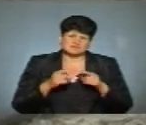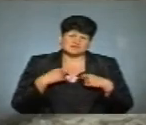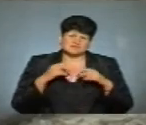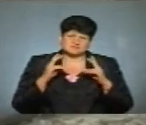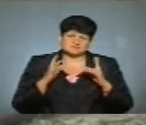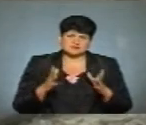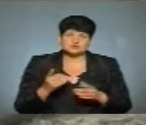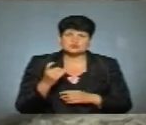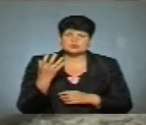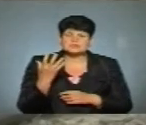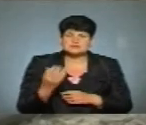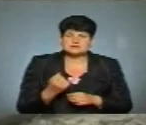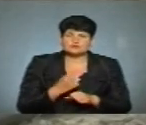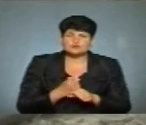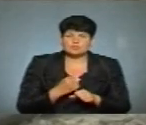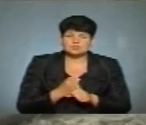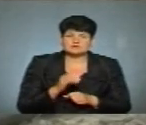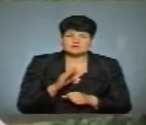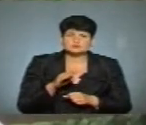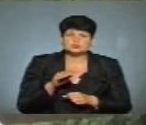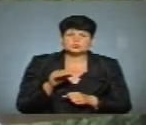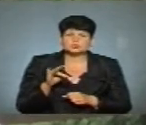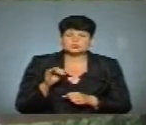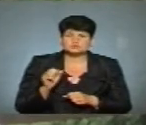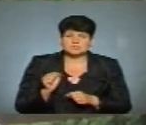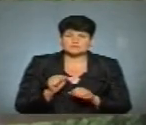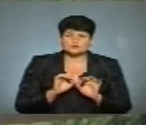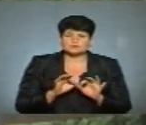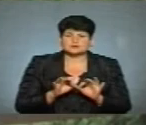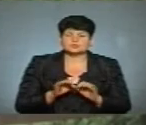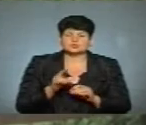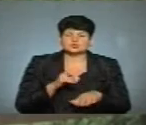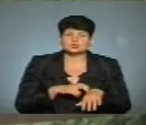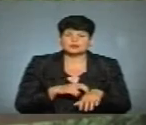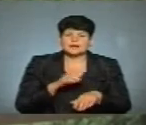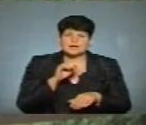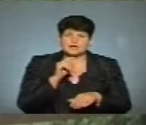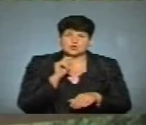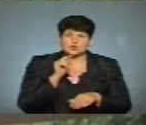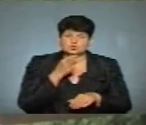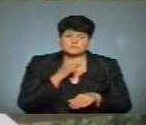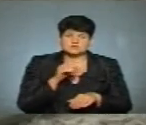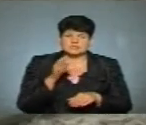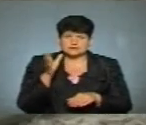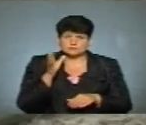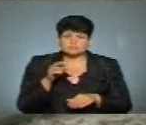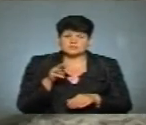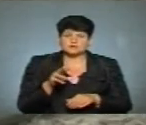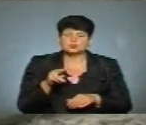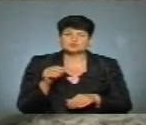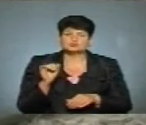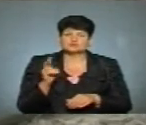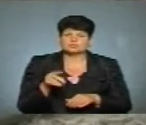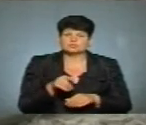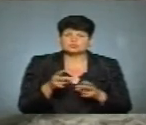100 днів роботи Володимира Труша на посаді голови облдержадміністрації прокоментував доктор економічних наук Михайло Лучко. Йому